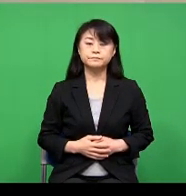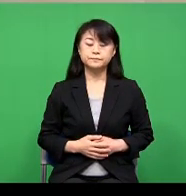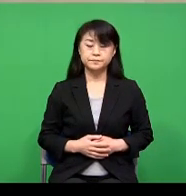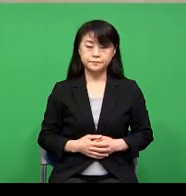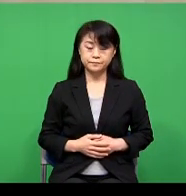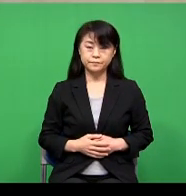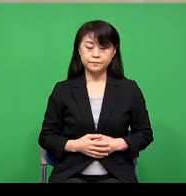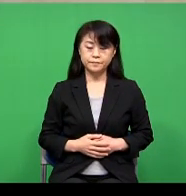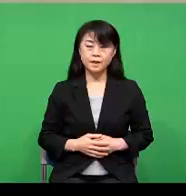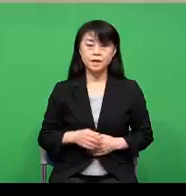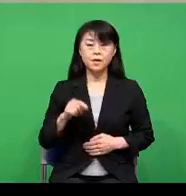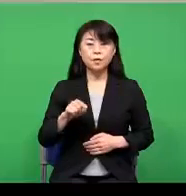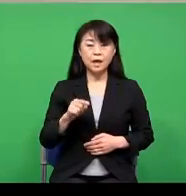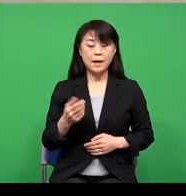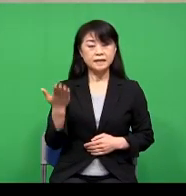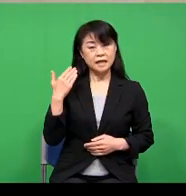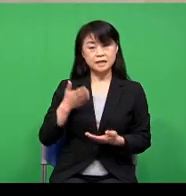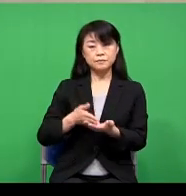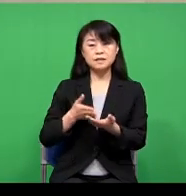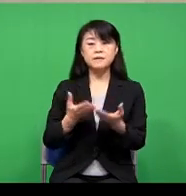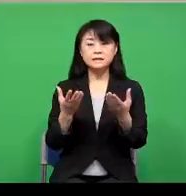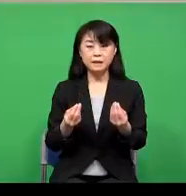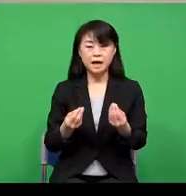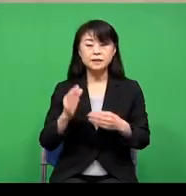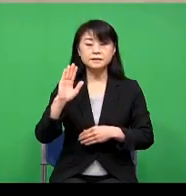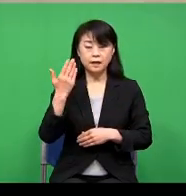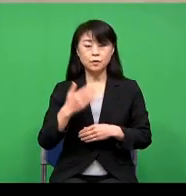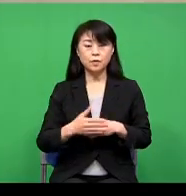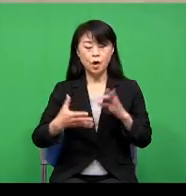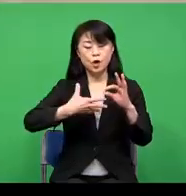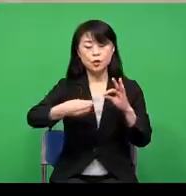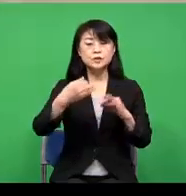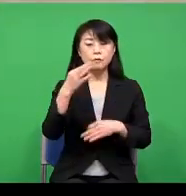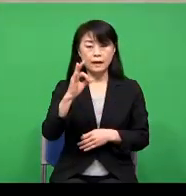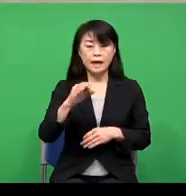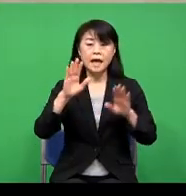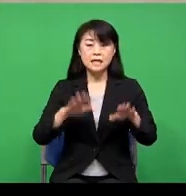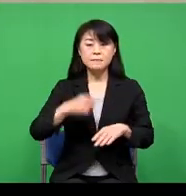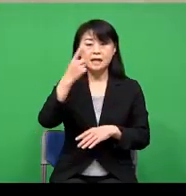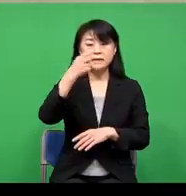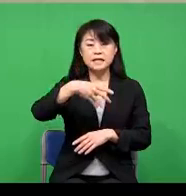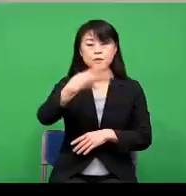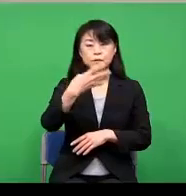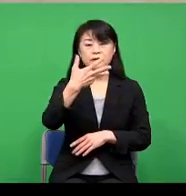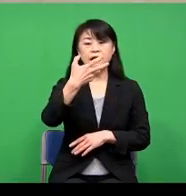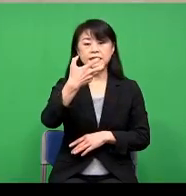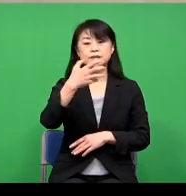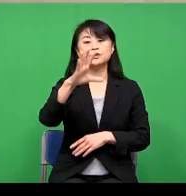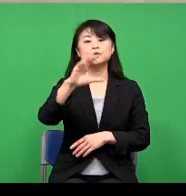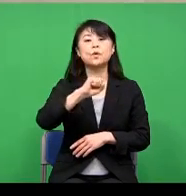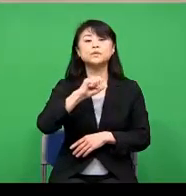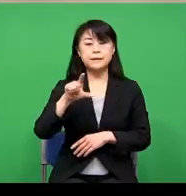かなり満杯近くなっている。で、例えば7月の平均でです